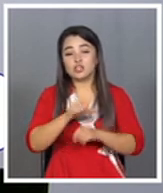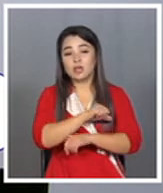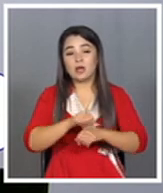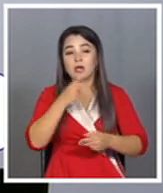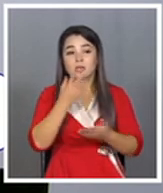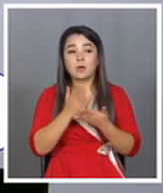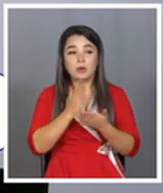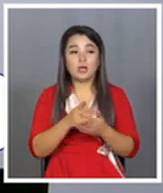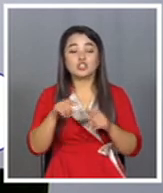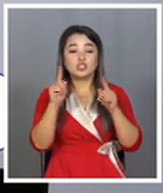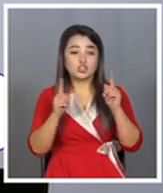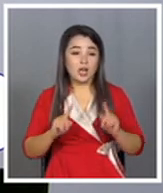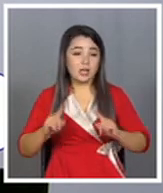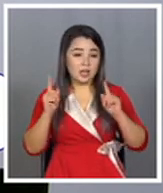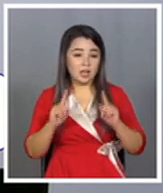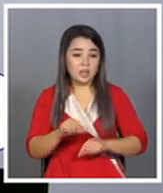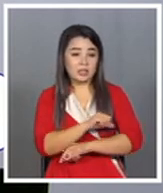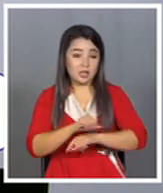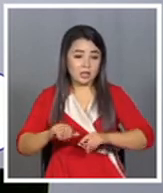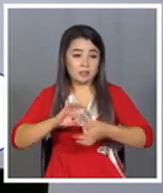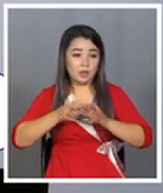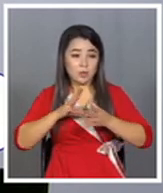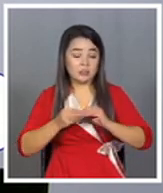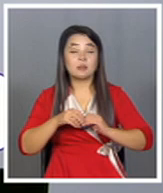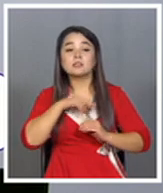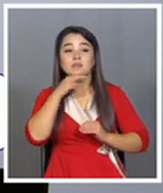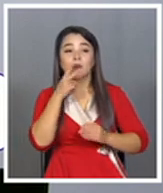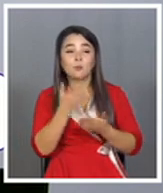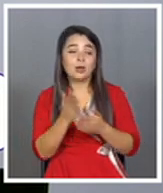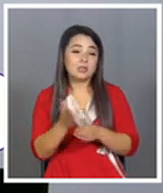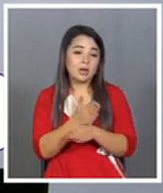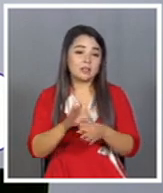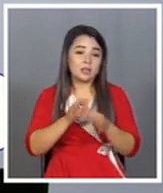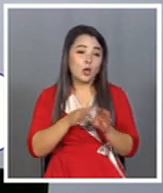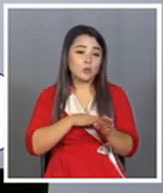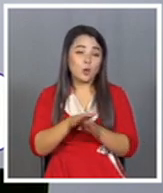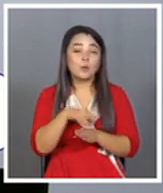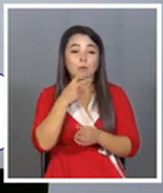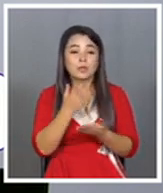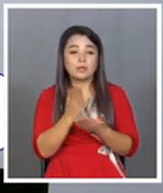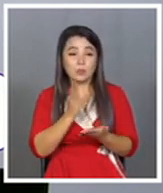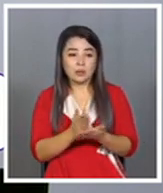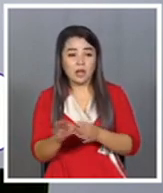осы шекараларды біз осы картадан қазір толық көріп тұрмыз.